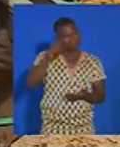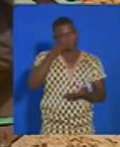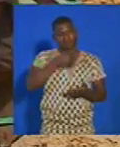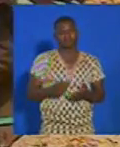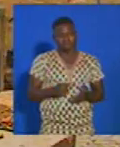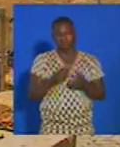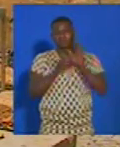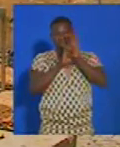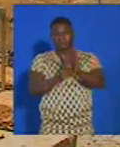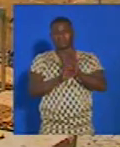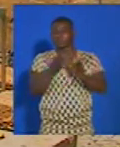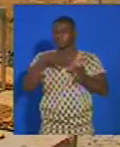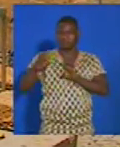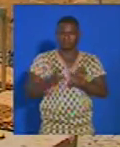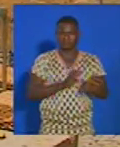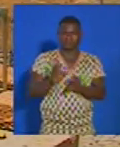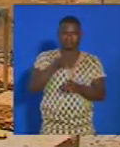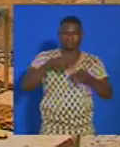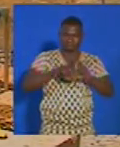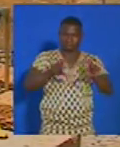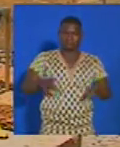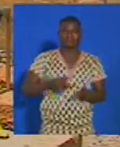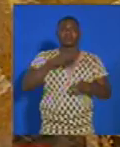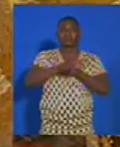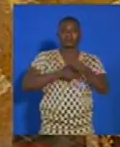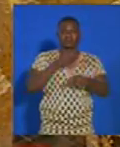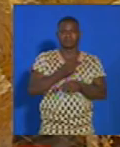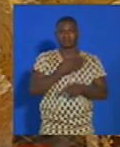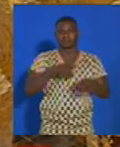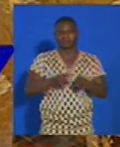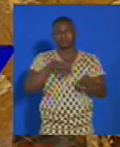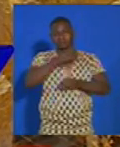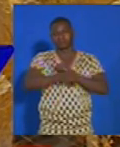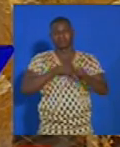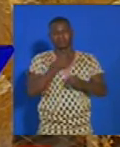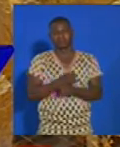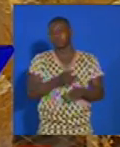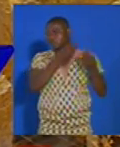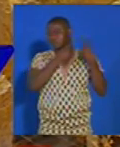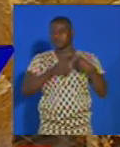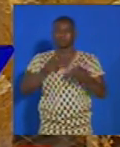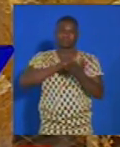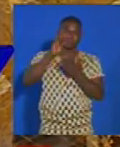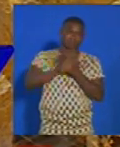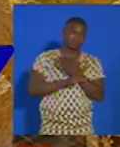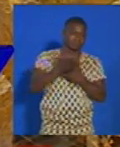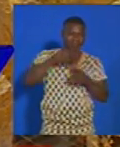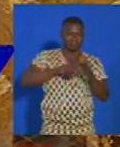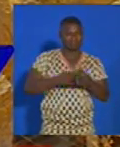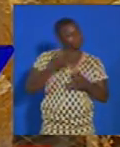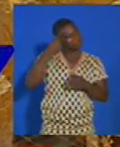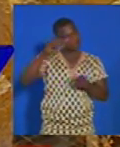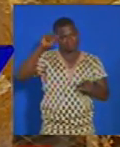quelques grands espaces nationaux et internationaux. 10 ans en décembre, parce que pour pouvoir préparer, compléter les autres œuvres